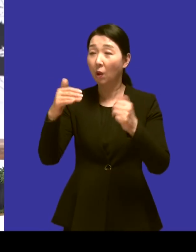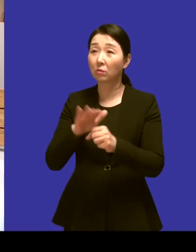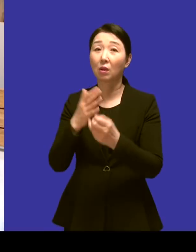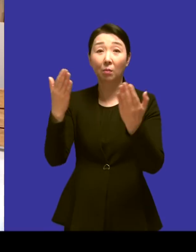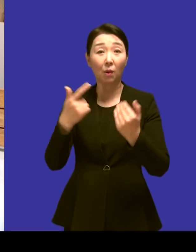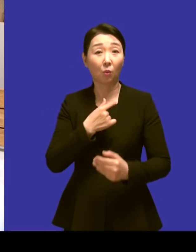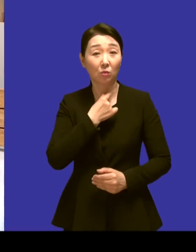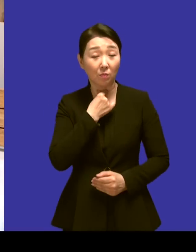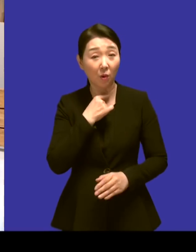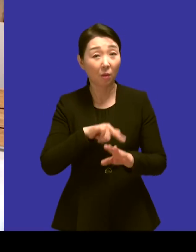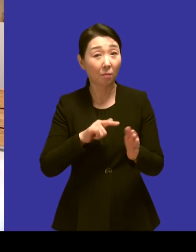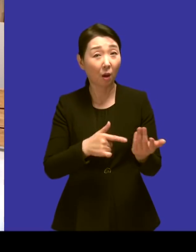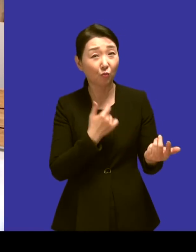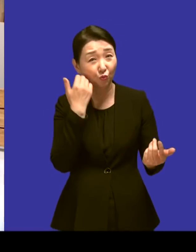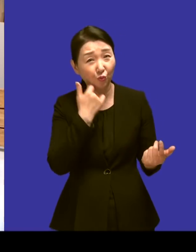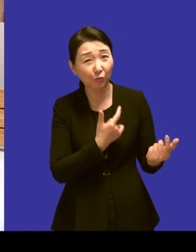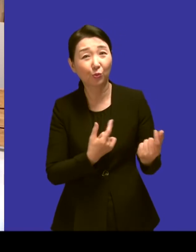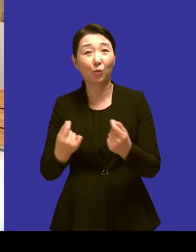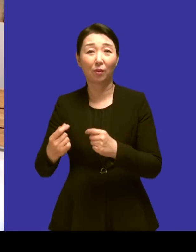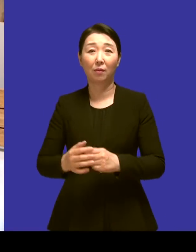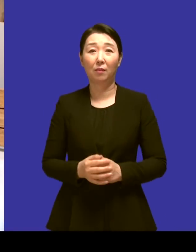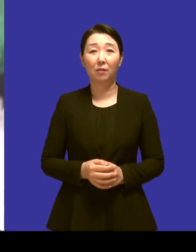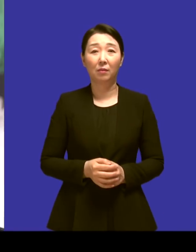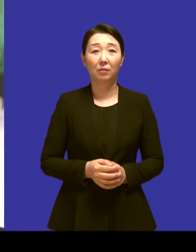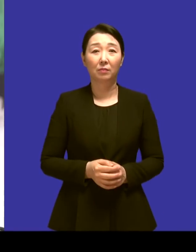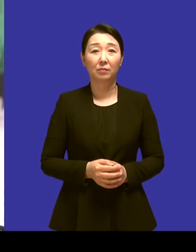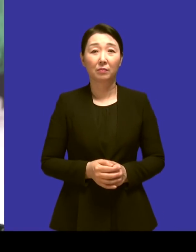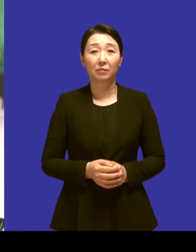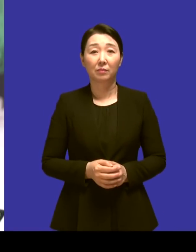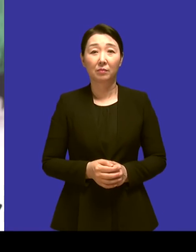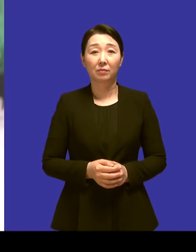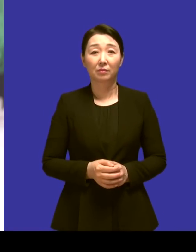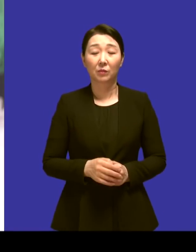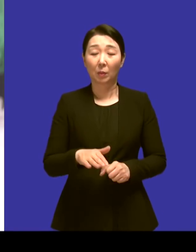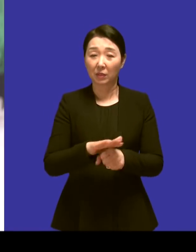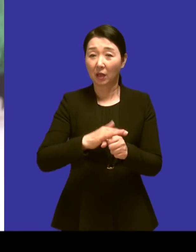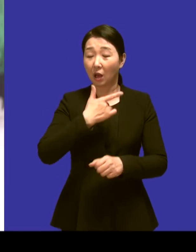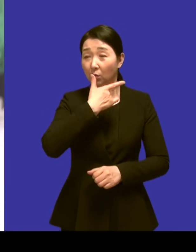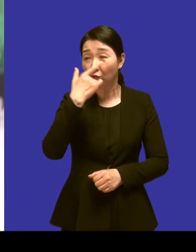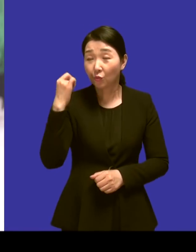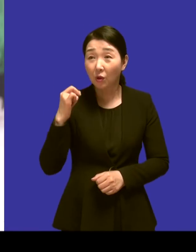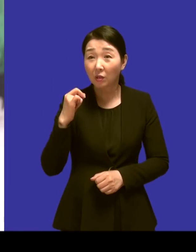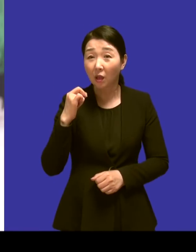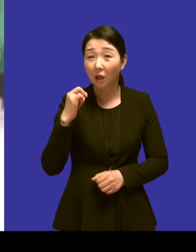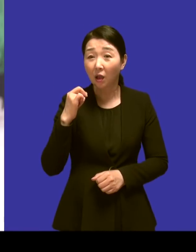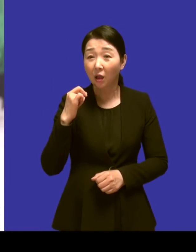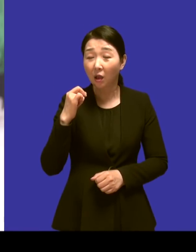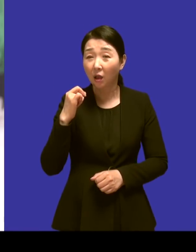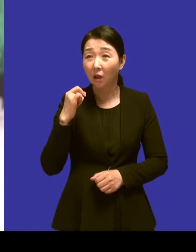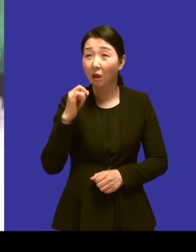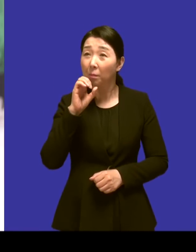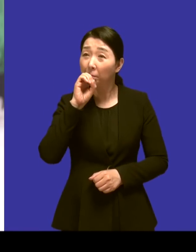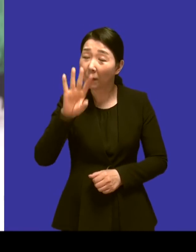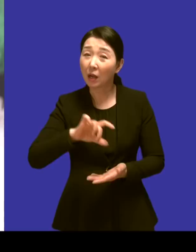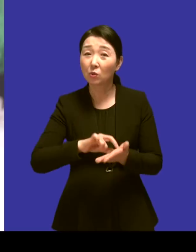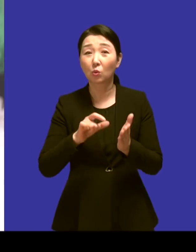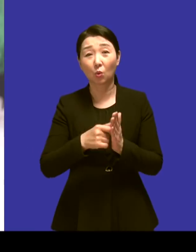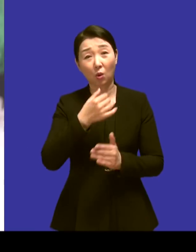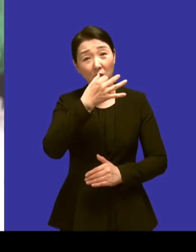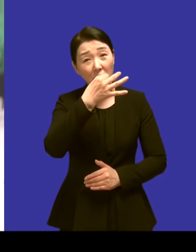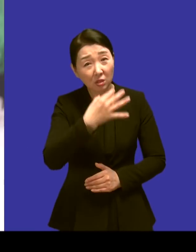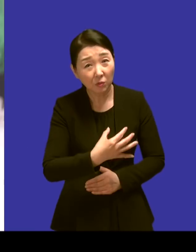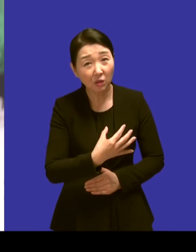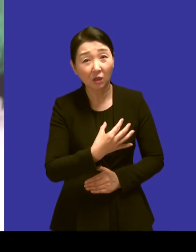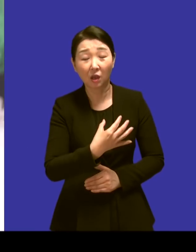사랑받고 싶어하는 마음은 다 누구나 그렇죠. 같다라고 그렇죠. 생각을 하는데 특별히 애정결핍이라고 칭할 만큼 뭔가 조금 더 특별히 대표님을